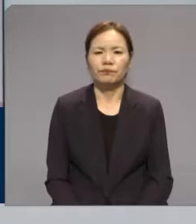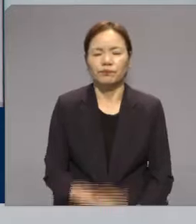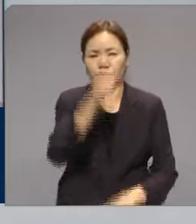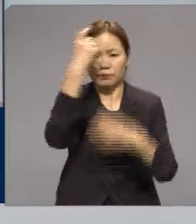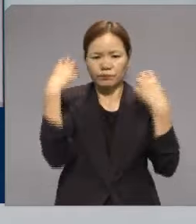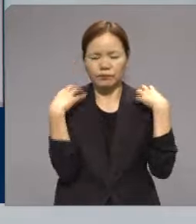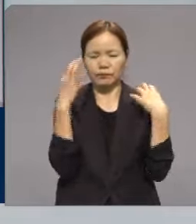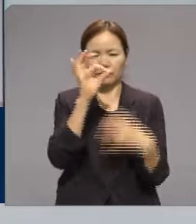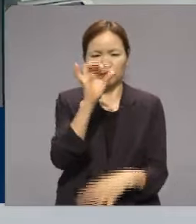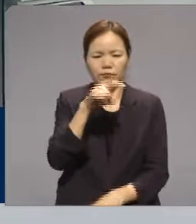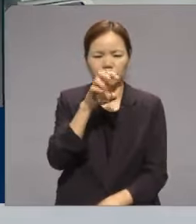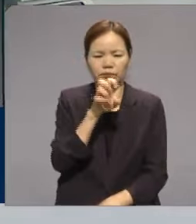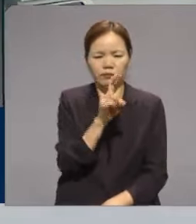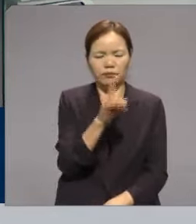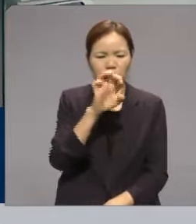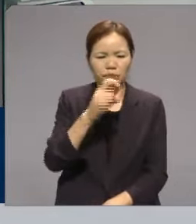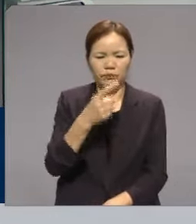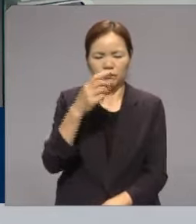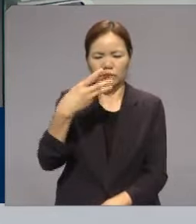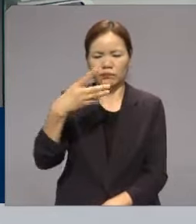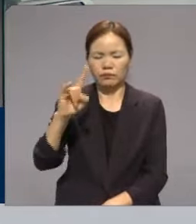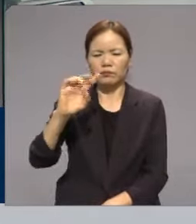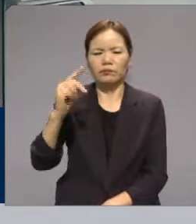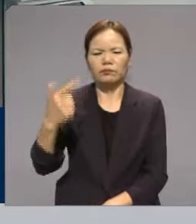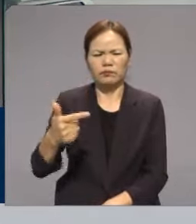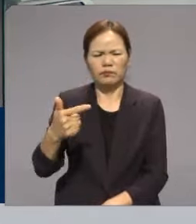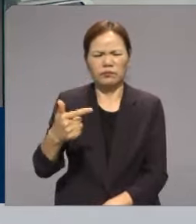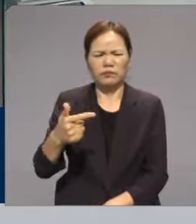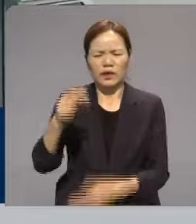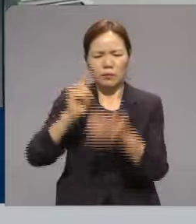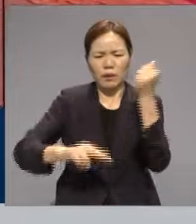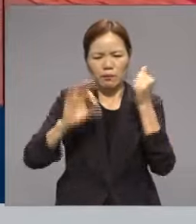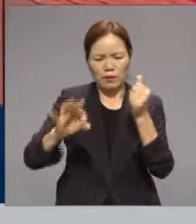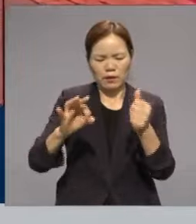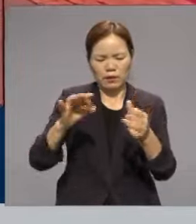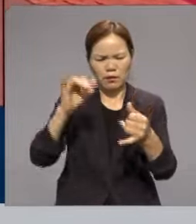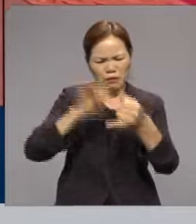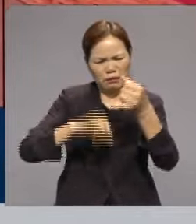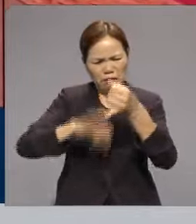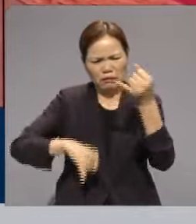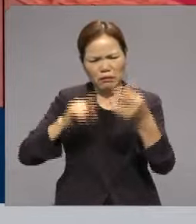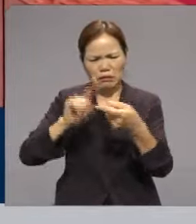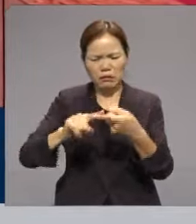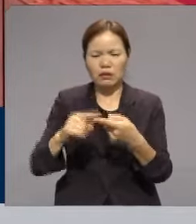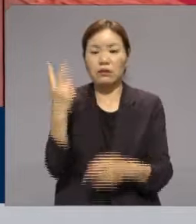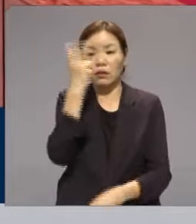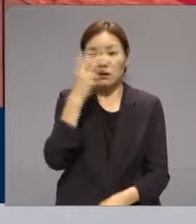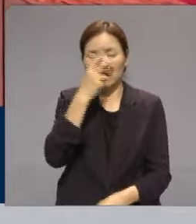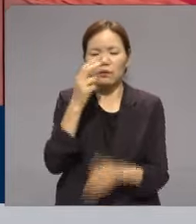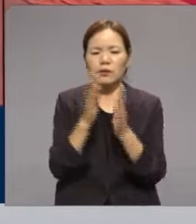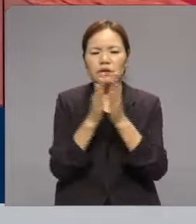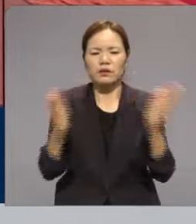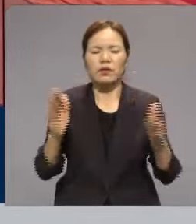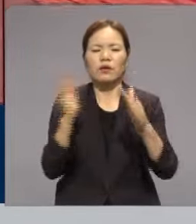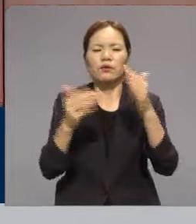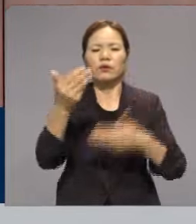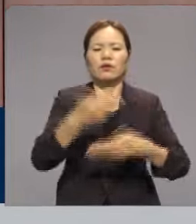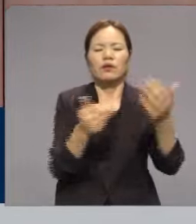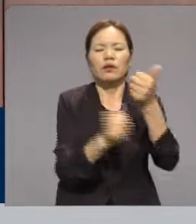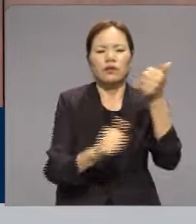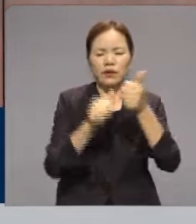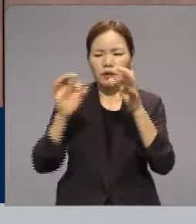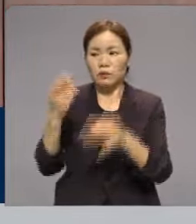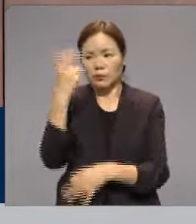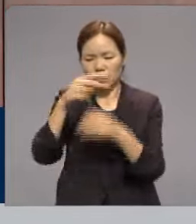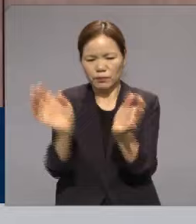정부는 위메프 티몬의 판매 대금 미정산 사태와 관련해 긴급 현장 점검에 나섰습니다. 공정거래위원회와 금융감독원은